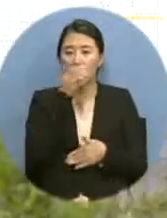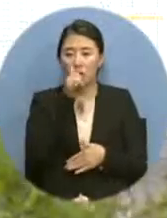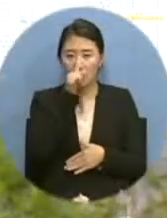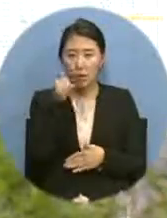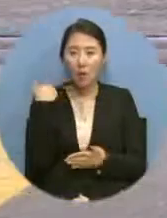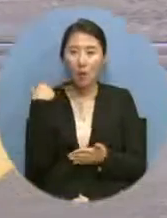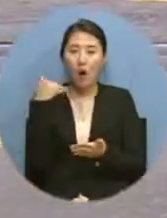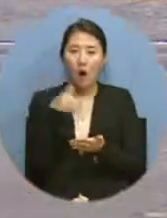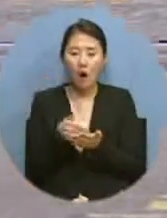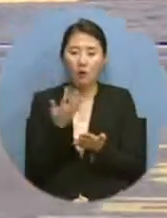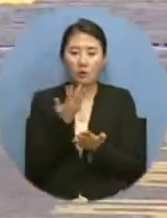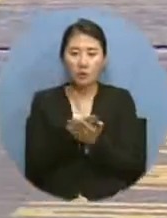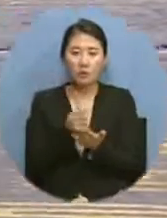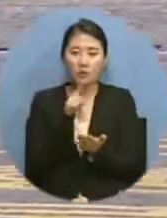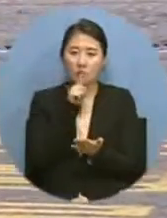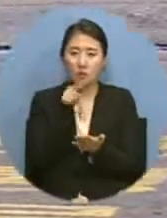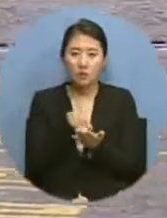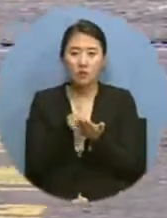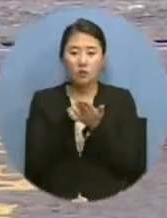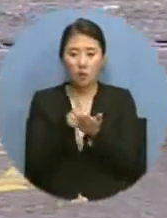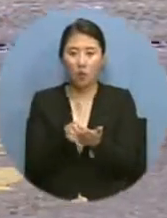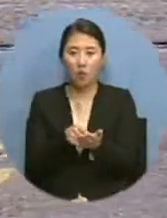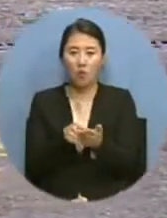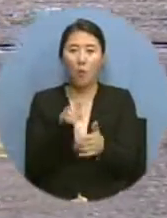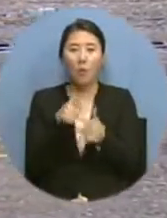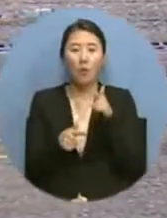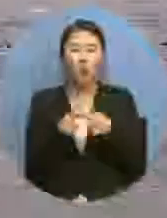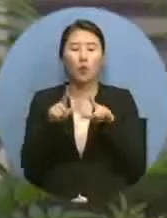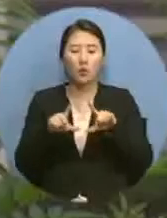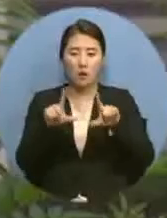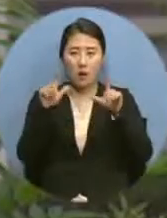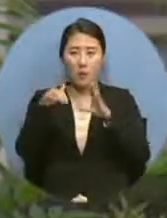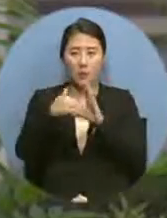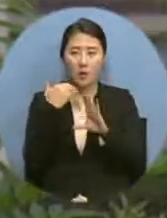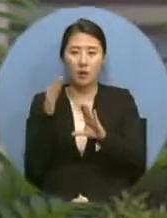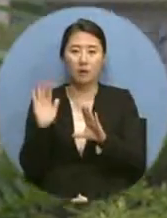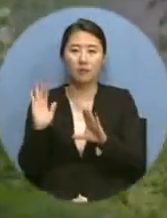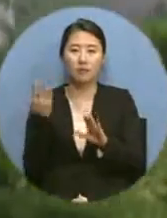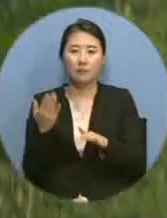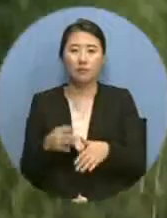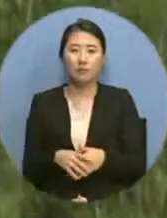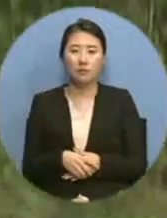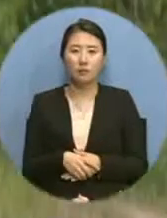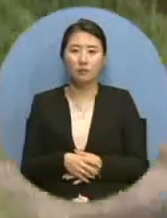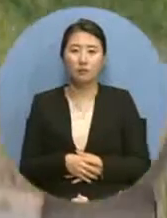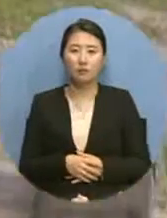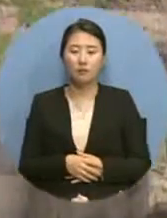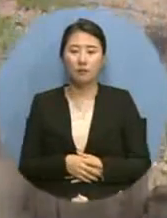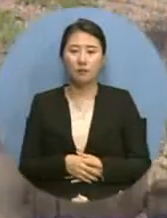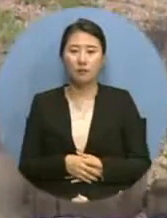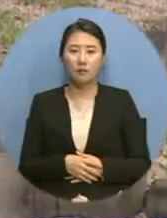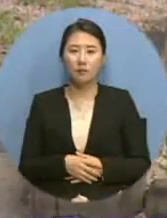신청서를 제출하면 돌아오는 목요일에 돌려받을 수 있습니다. CNN 뉴스 조선엽입니다.